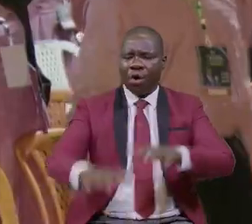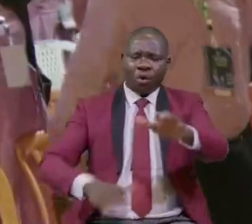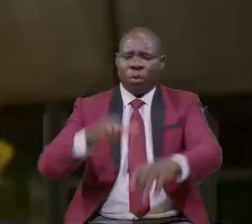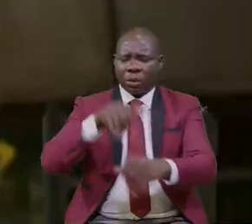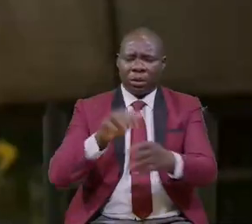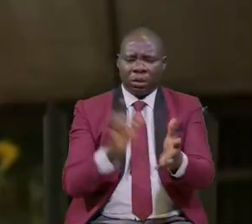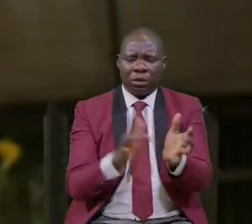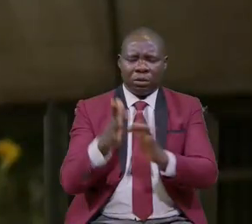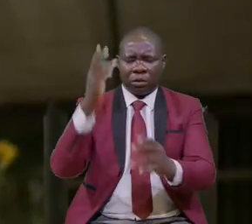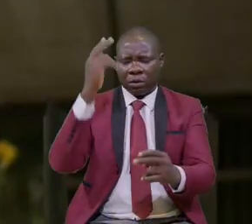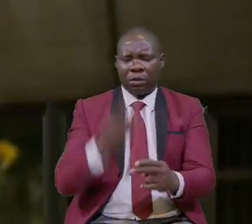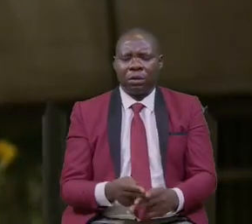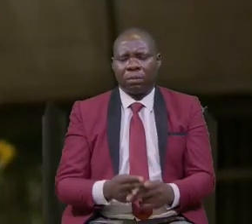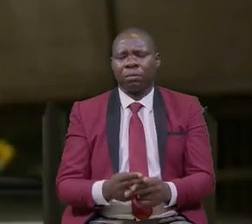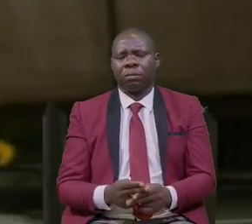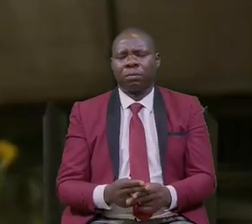de Jésus.